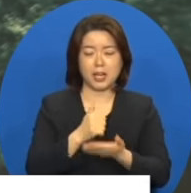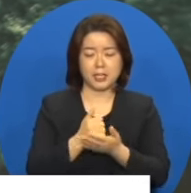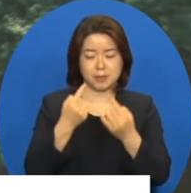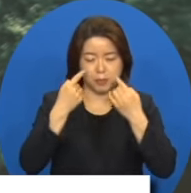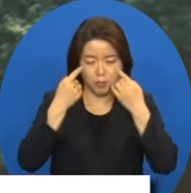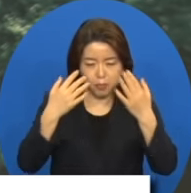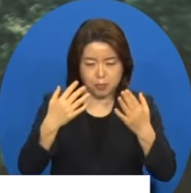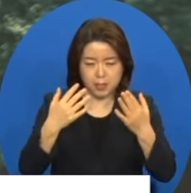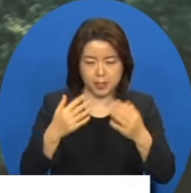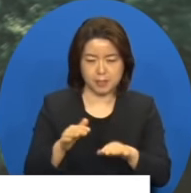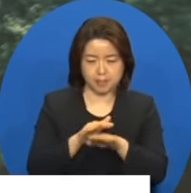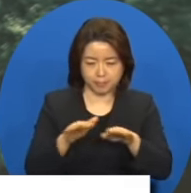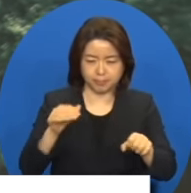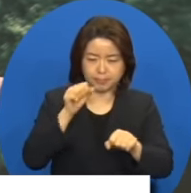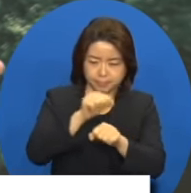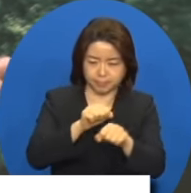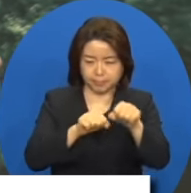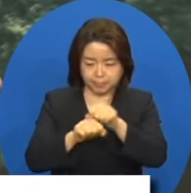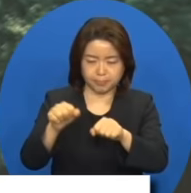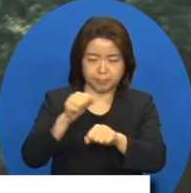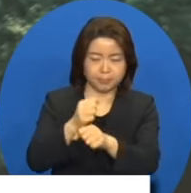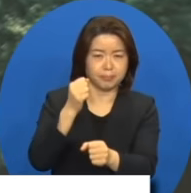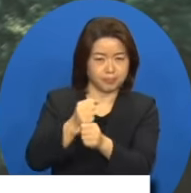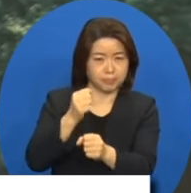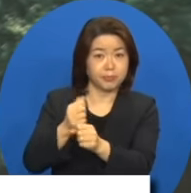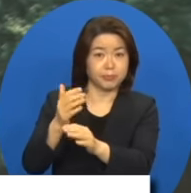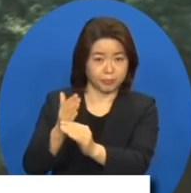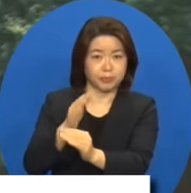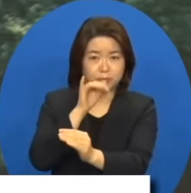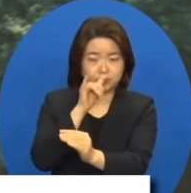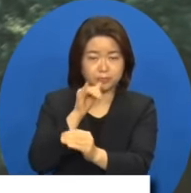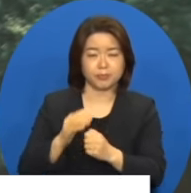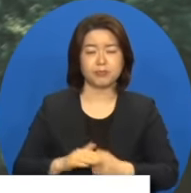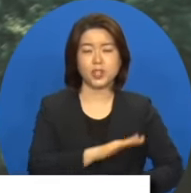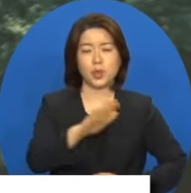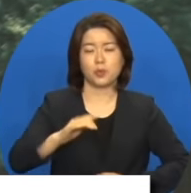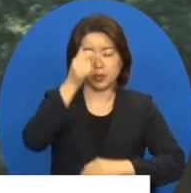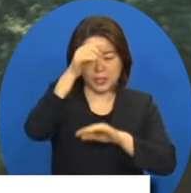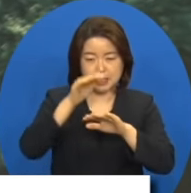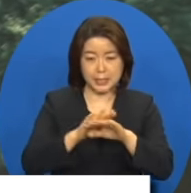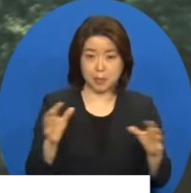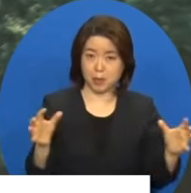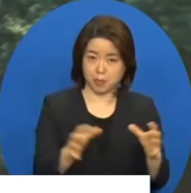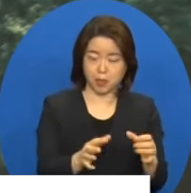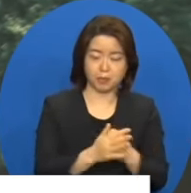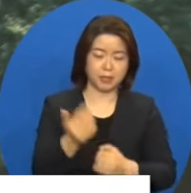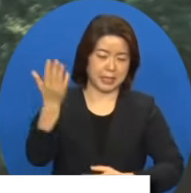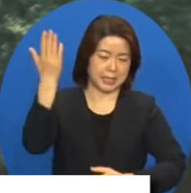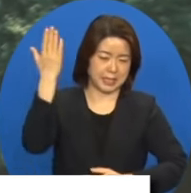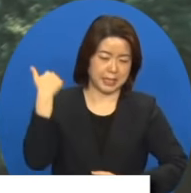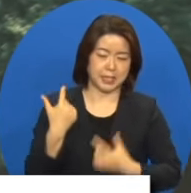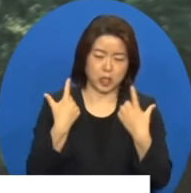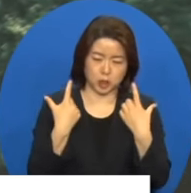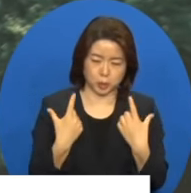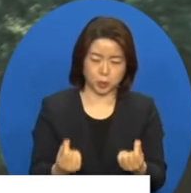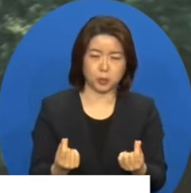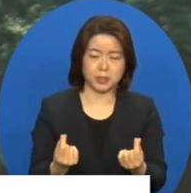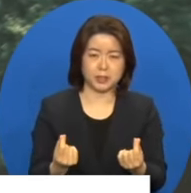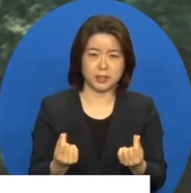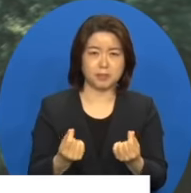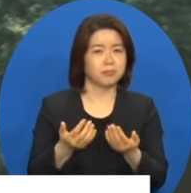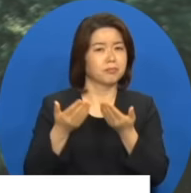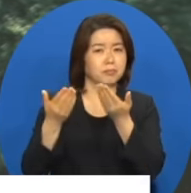것 같습니다. 우리가 교회에 다시 모여서 예배할 때도 예전과 같이 예배할 수가 없는 상황이